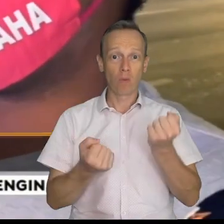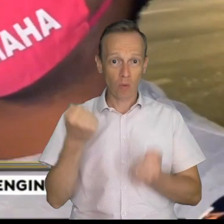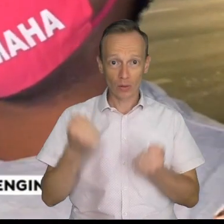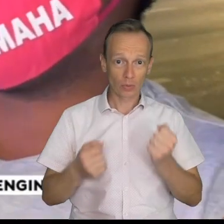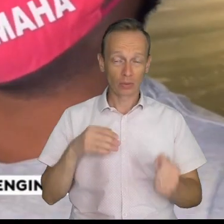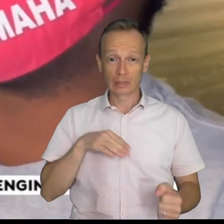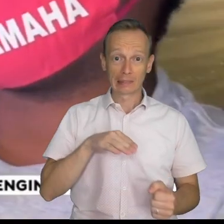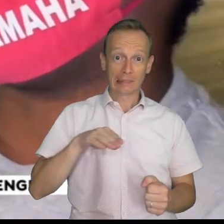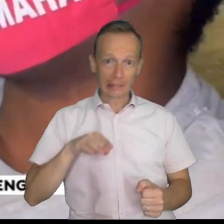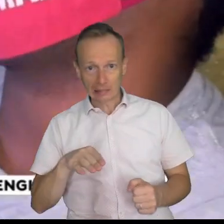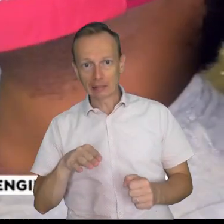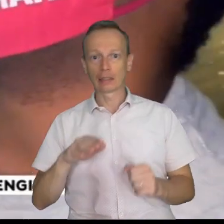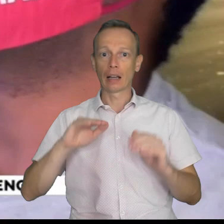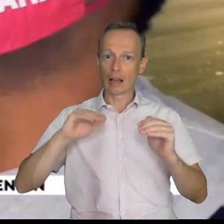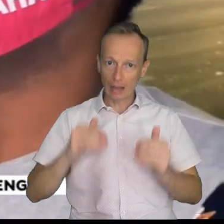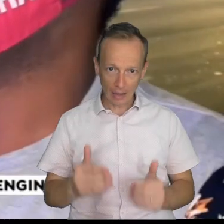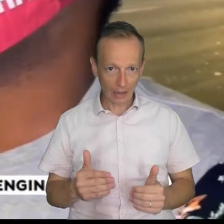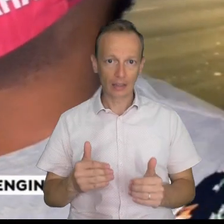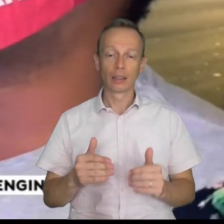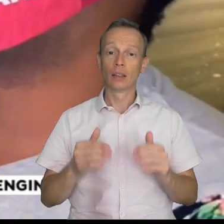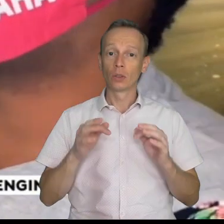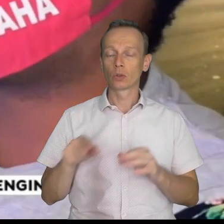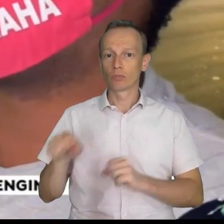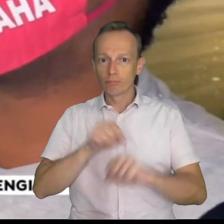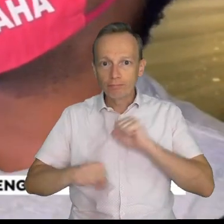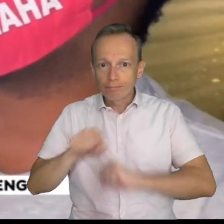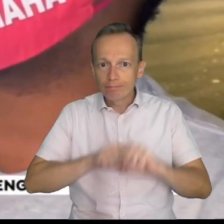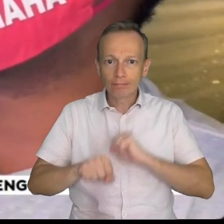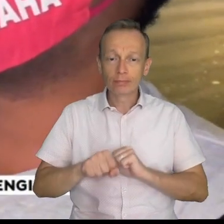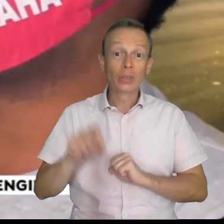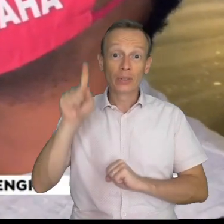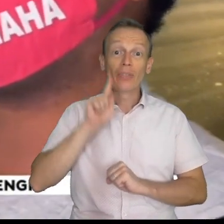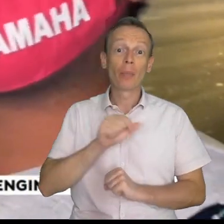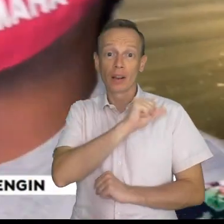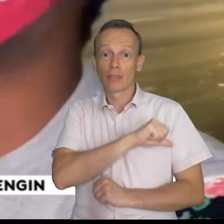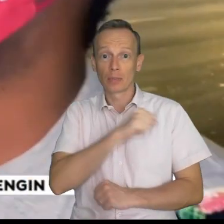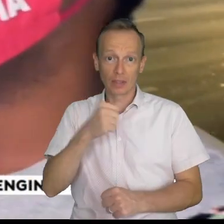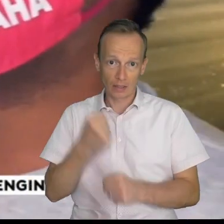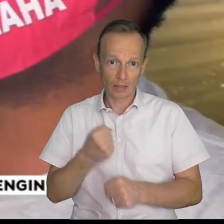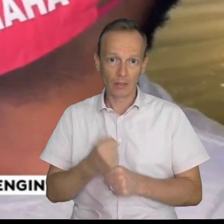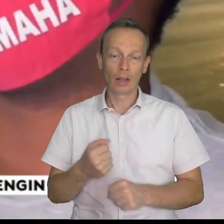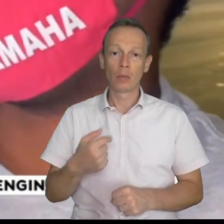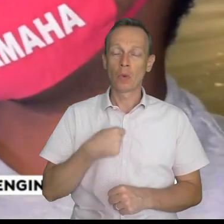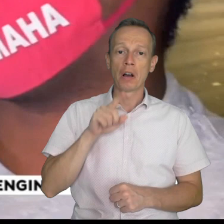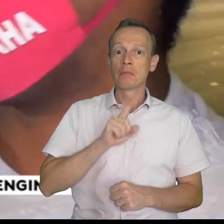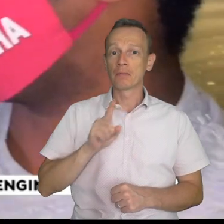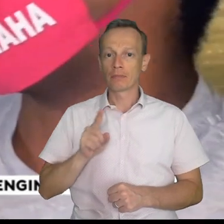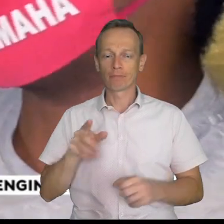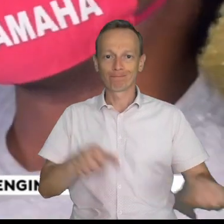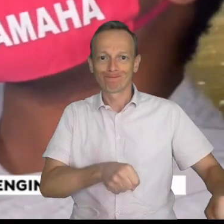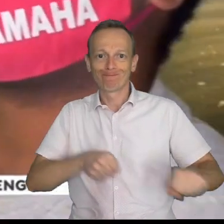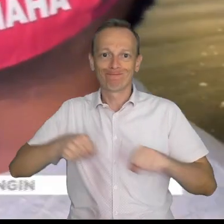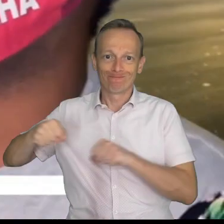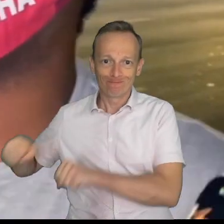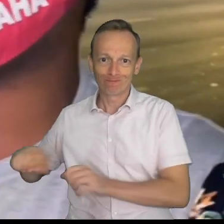pas d'air, qui sentait du tunnel, qui s'est arrêtée. Ce qui a pris en charge, c'est une infirmière. Et moi, je suis juste venu de